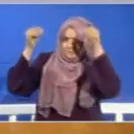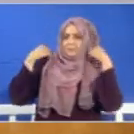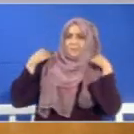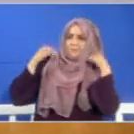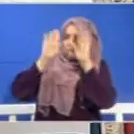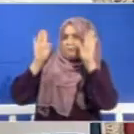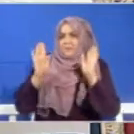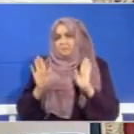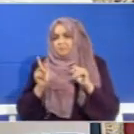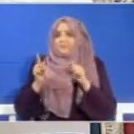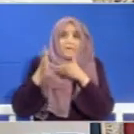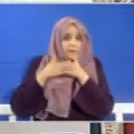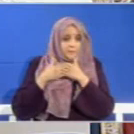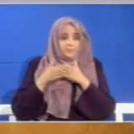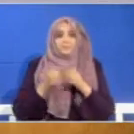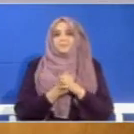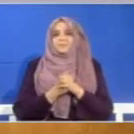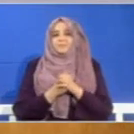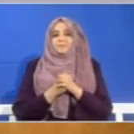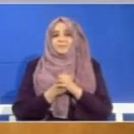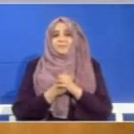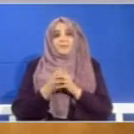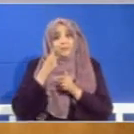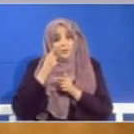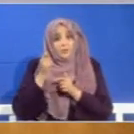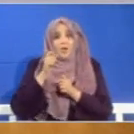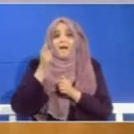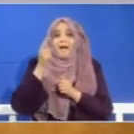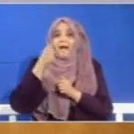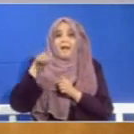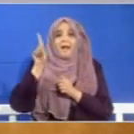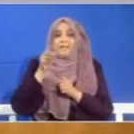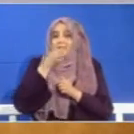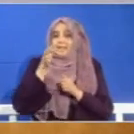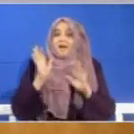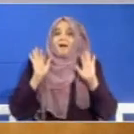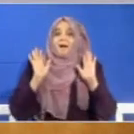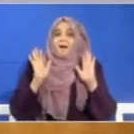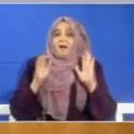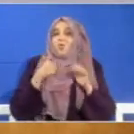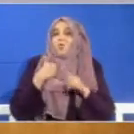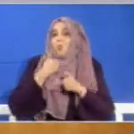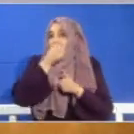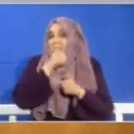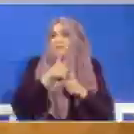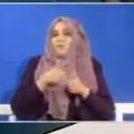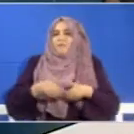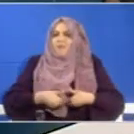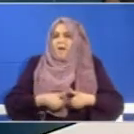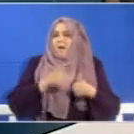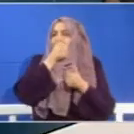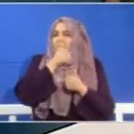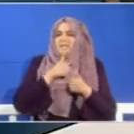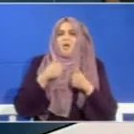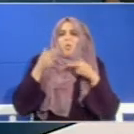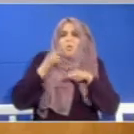وتوصيه وتوصيه أيضا بما بالحلال. يا أبا الدرداء نصبر على الجوع، نصبر على